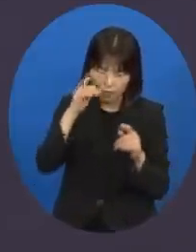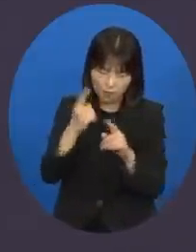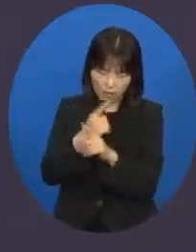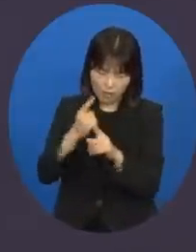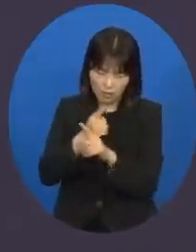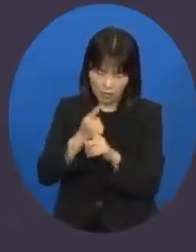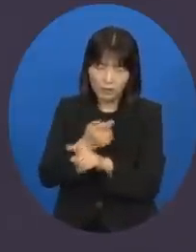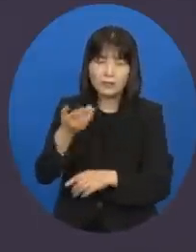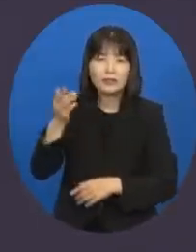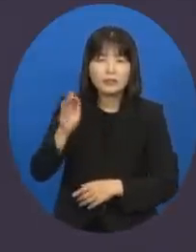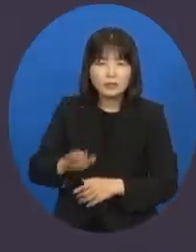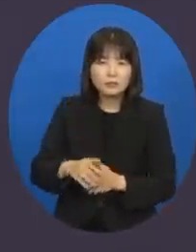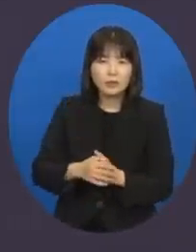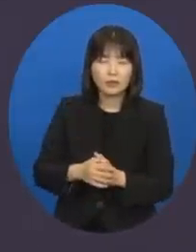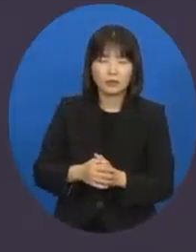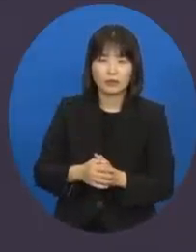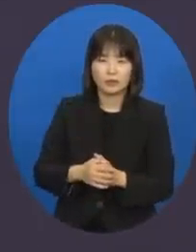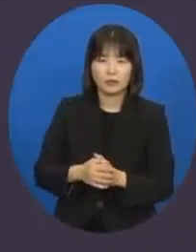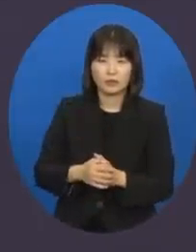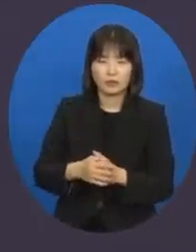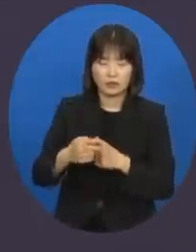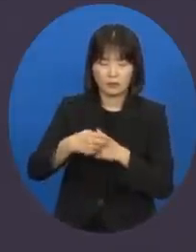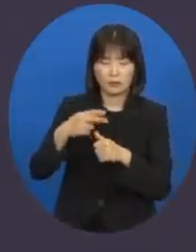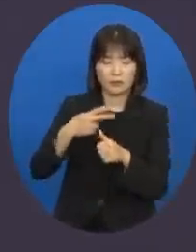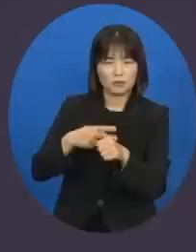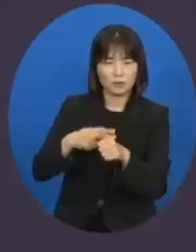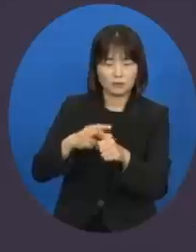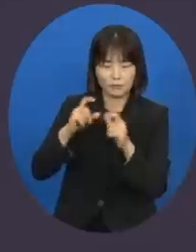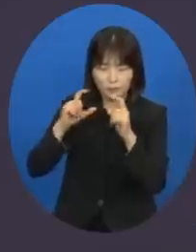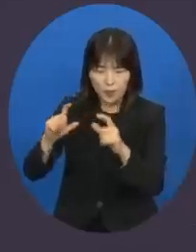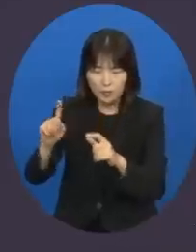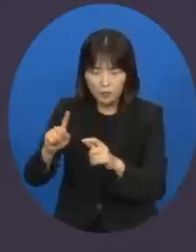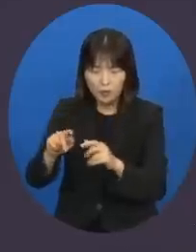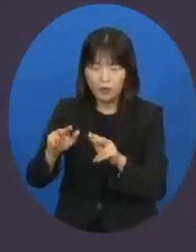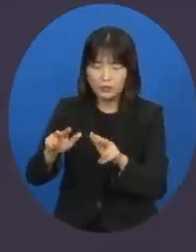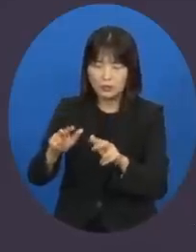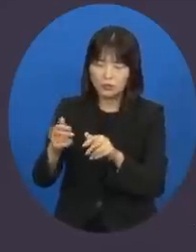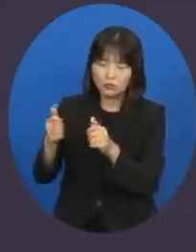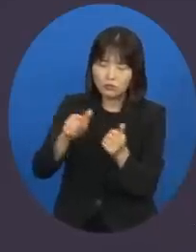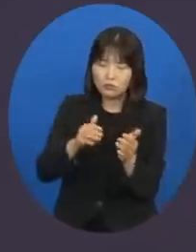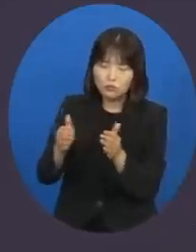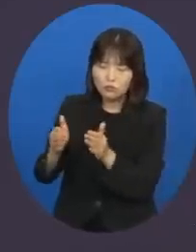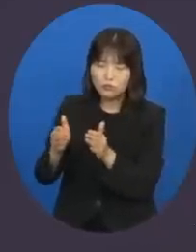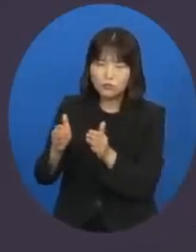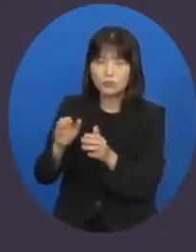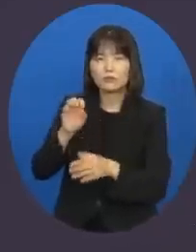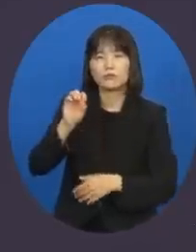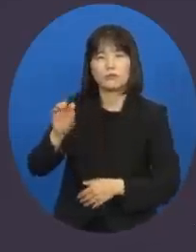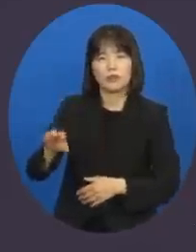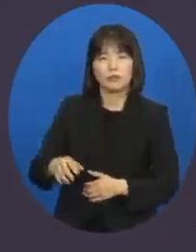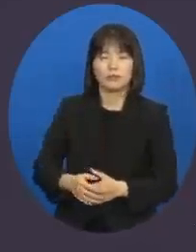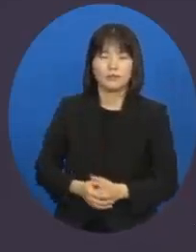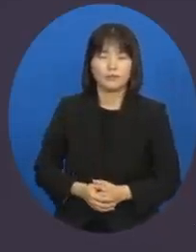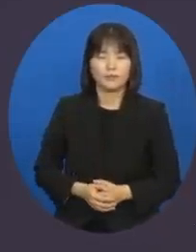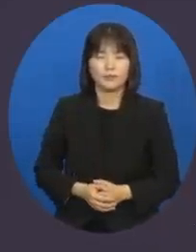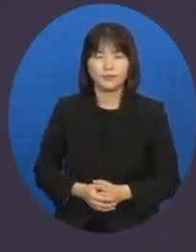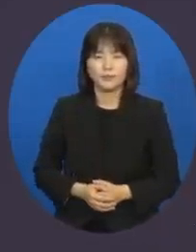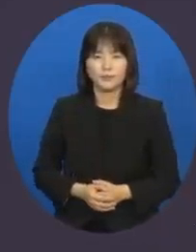치료에도 불구하고 의사로부터 이제 임종을 준비하십시오 라는 이야기를 듣게 된